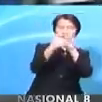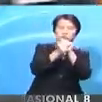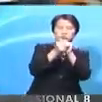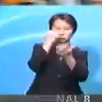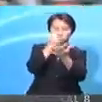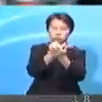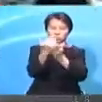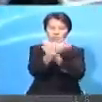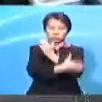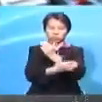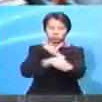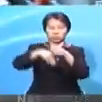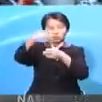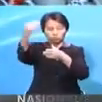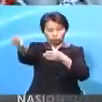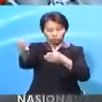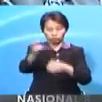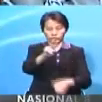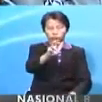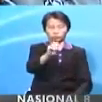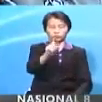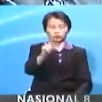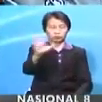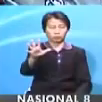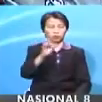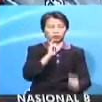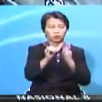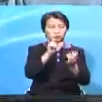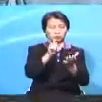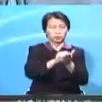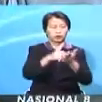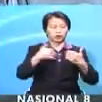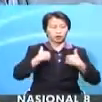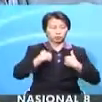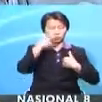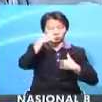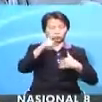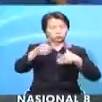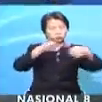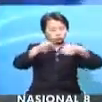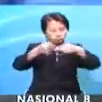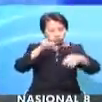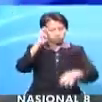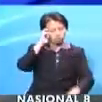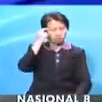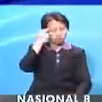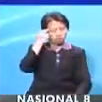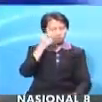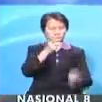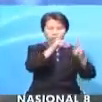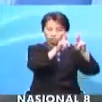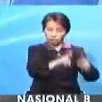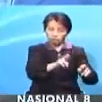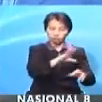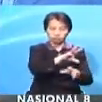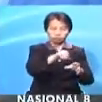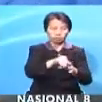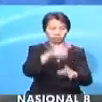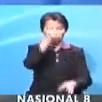Aksara negara asing 2015 sidang lidah hari ini diadakan untuk menjelaskan salah paham rakyat masuk